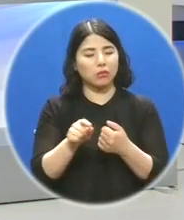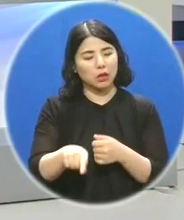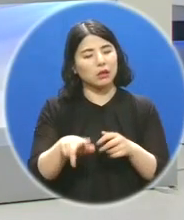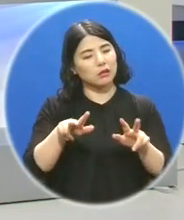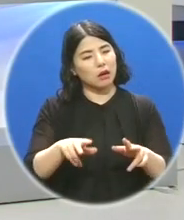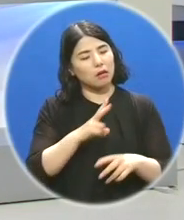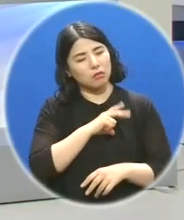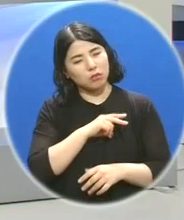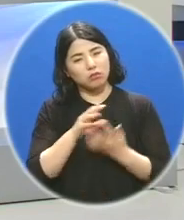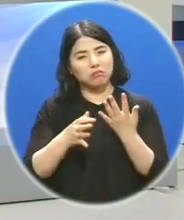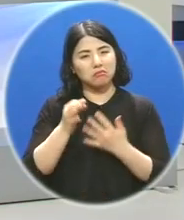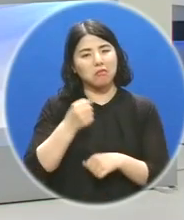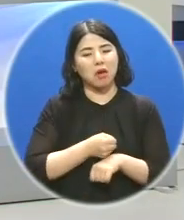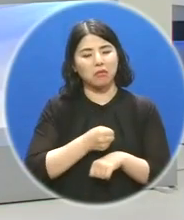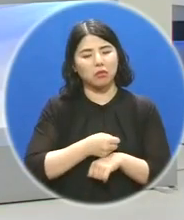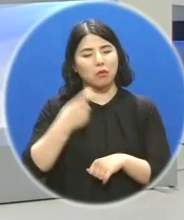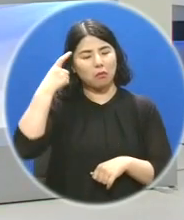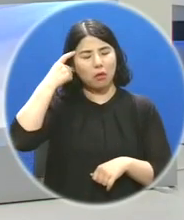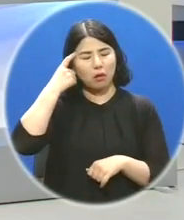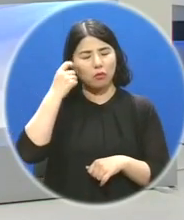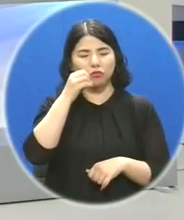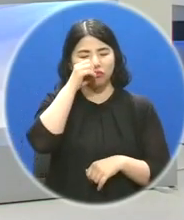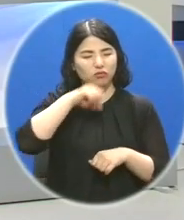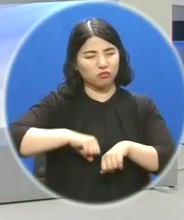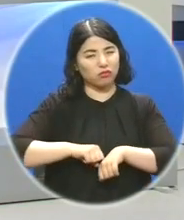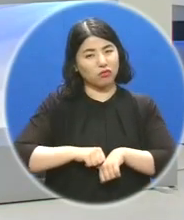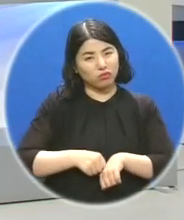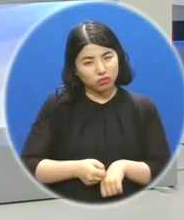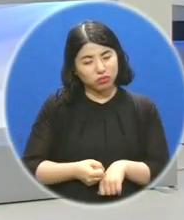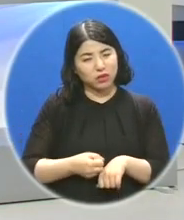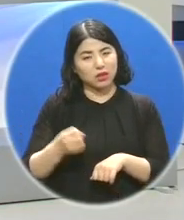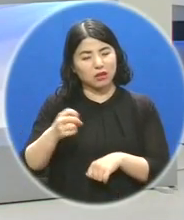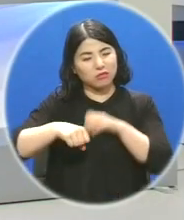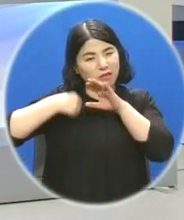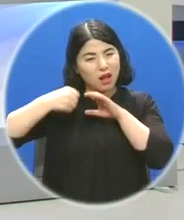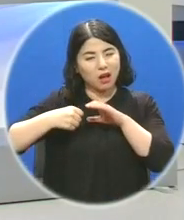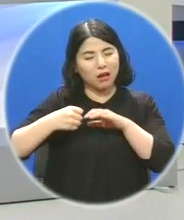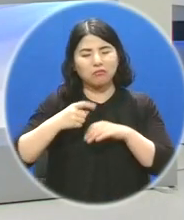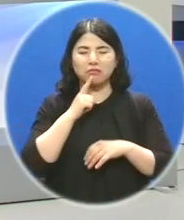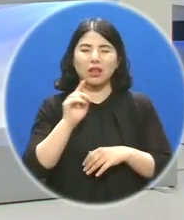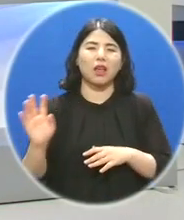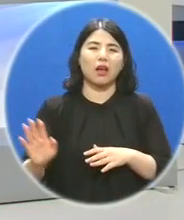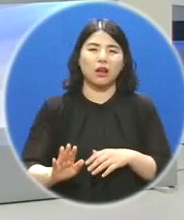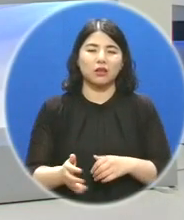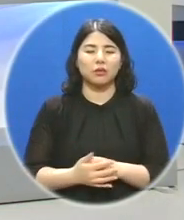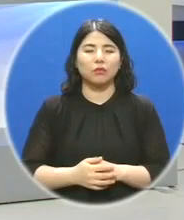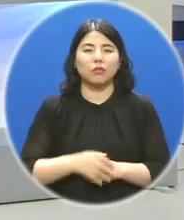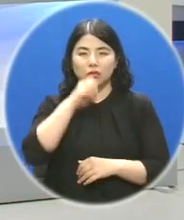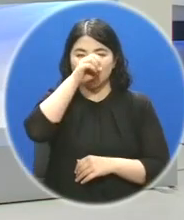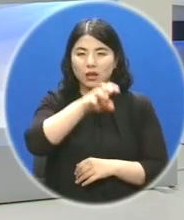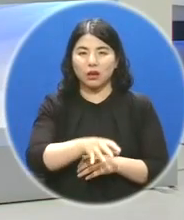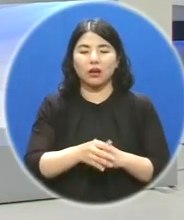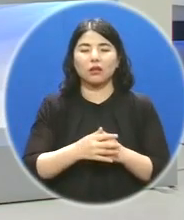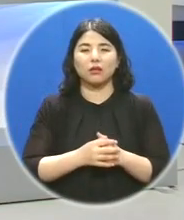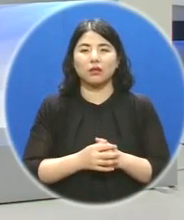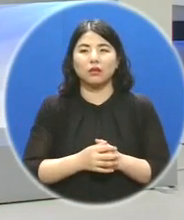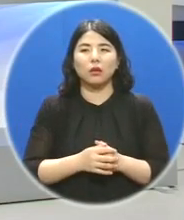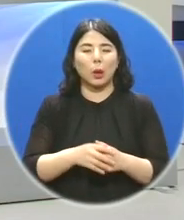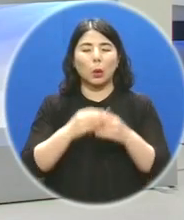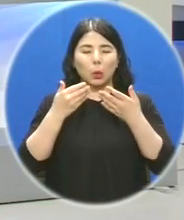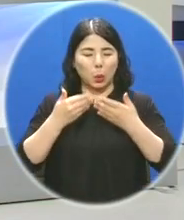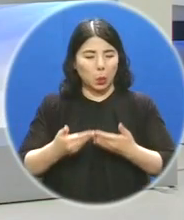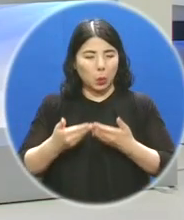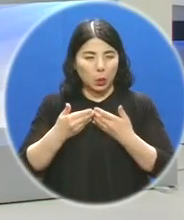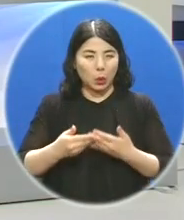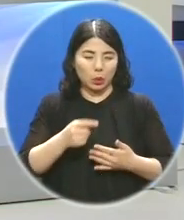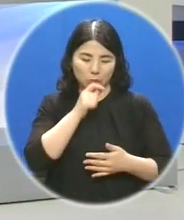우리 의원들끼리 선출하는 건데 이거를 뭘 그렇게 그냥 자꾸 떠벌려 이게 아니고 이제 그냥 이렇게 조용조용하게